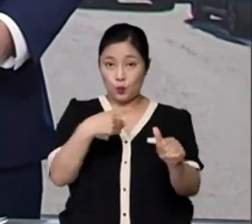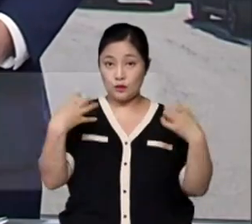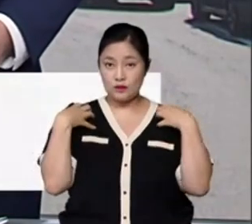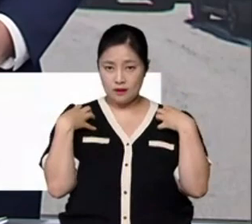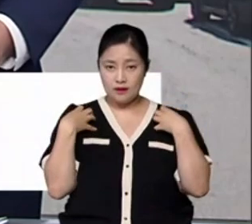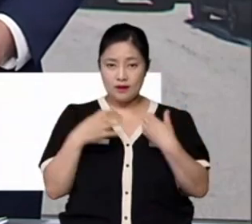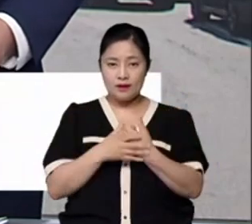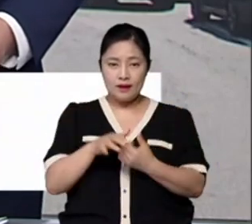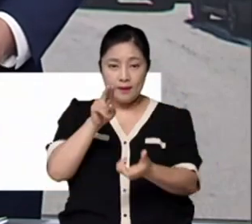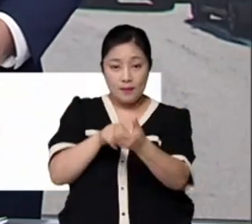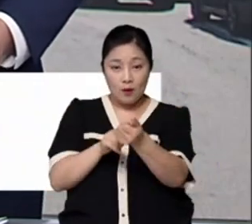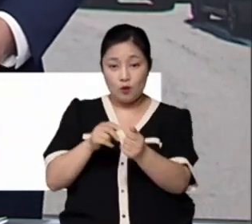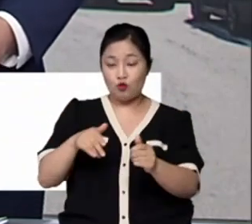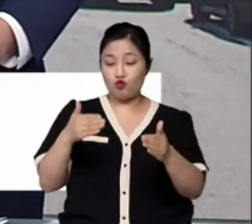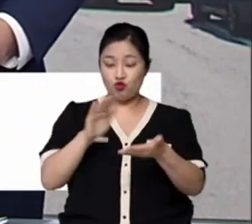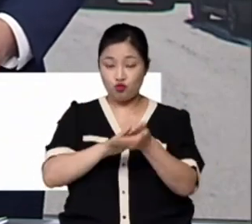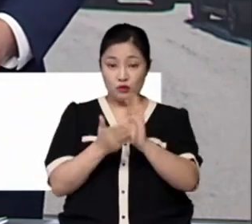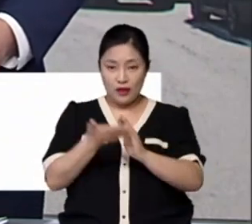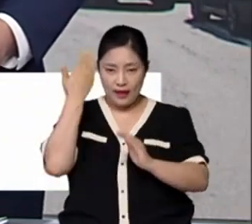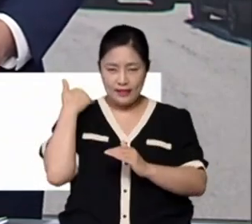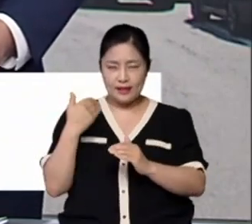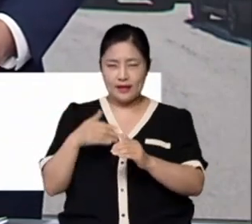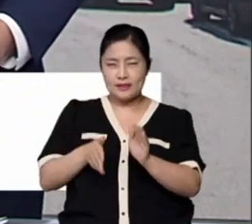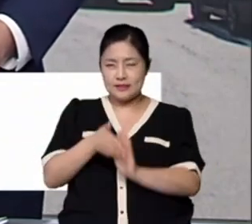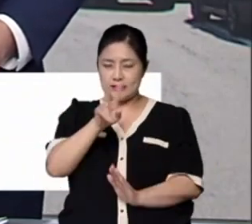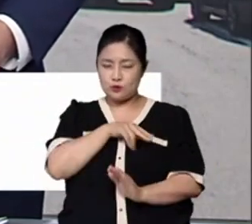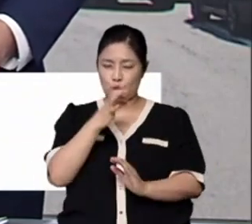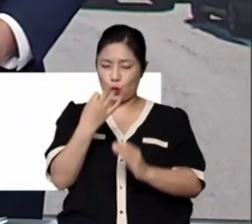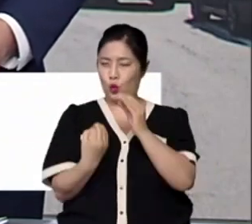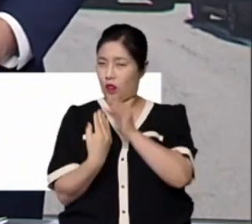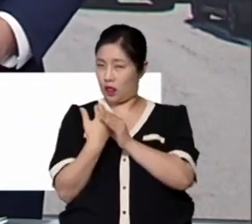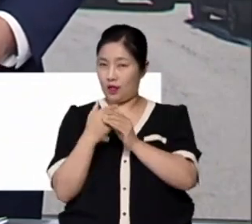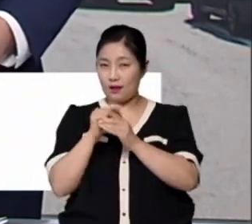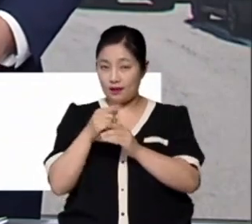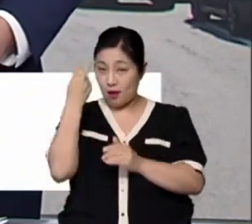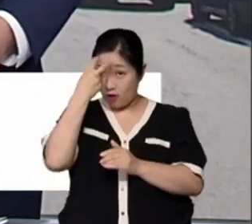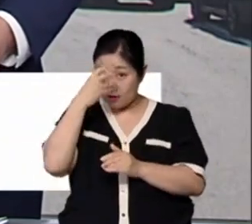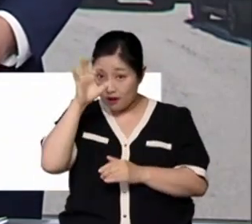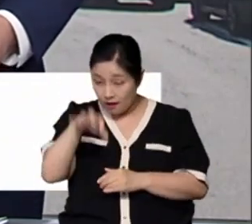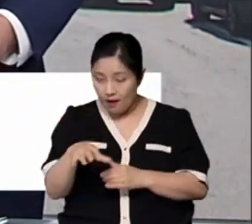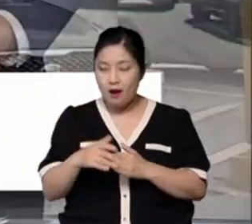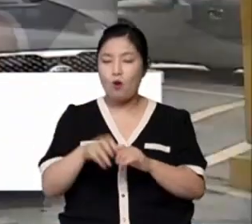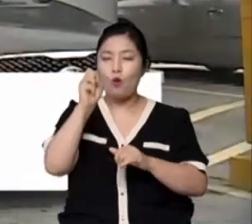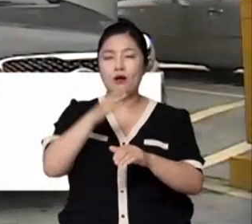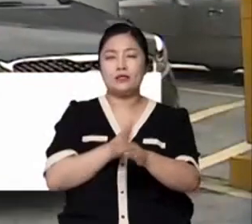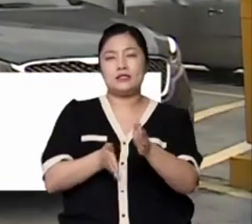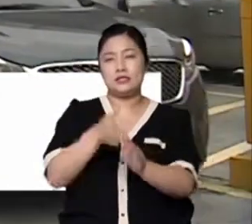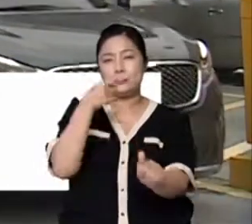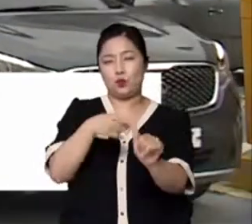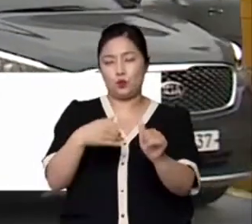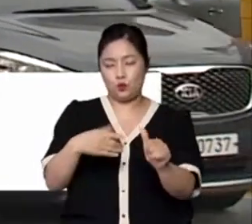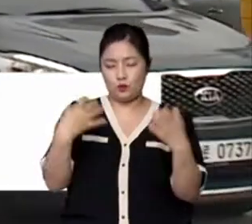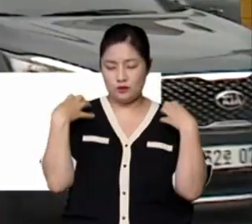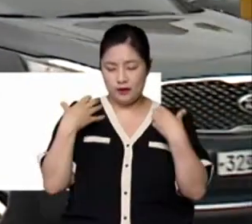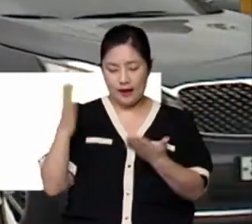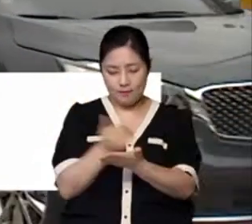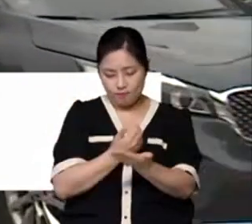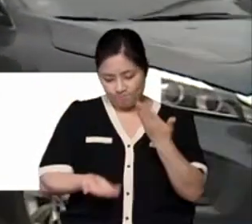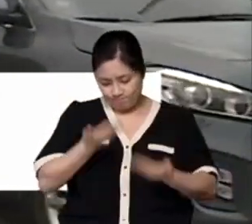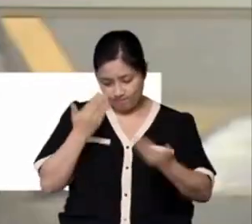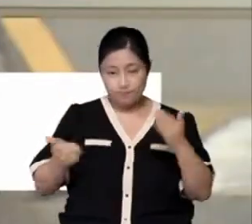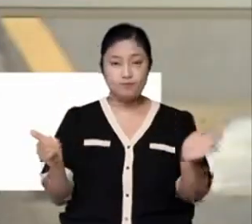광주광역시교육청의 매입형 유치원 사업에 전직 시의원이 금품을 받았다는 의혹을 수사하는 경찰이 광주광역시교육청을